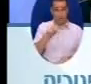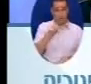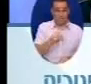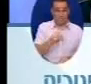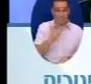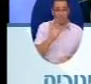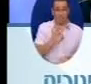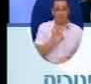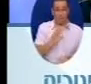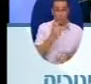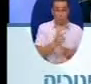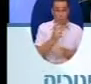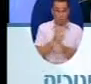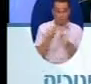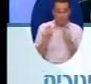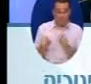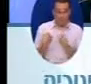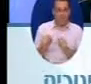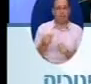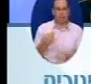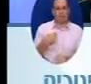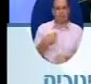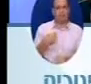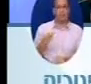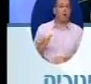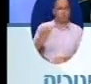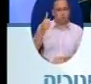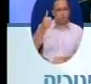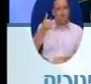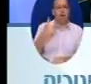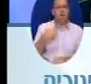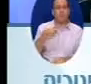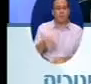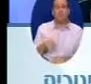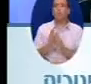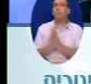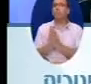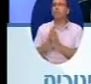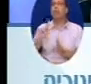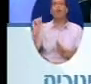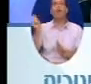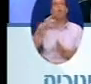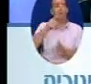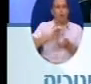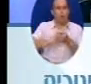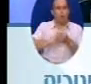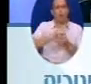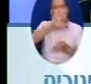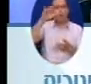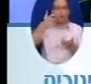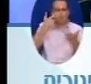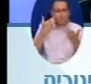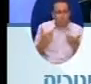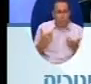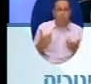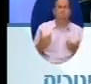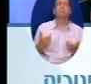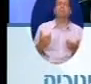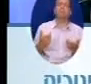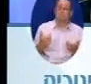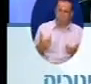של הקורס המסוים הזה, אנחנו הראשונים, אבל אני קורא מפה לכל הקולגות שלי, לכל אוניברסיטאות אחרות.